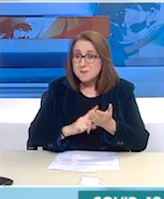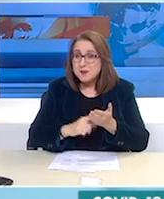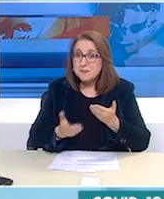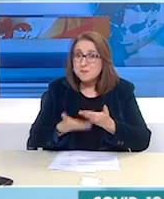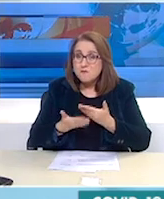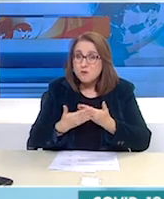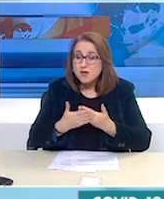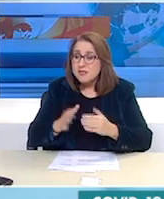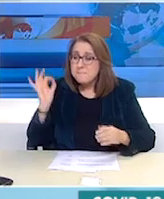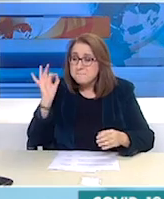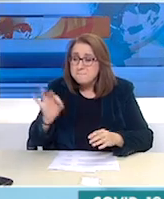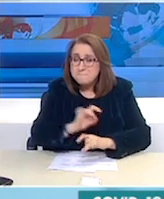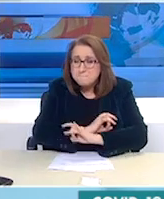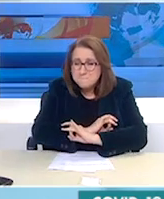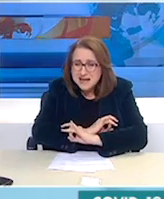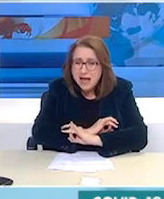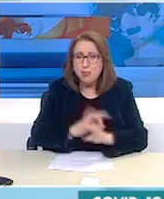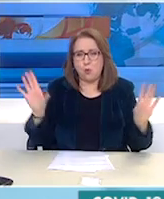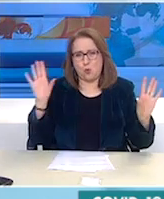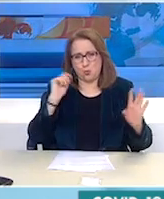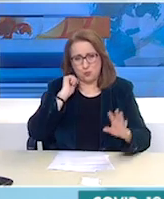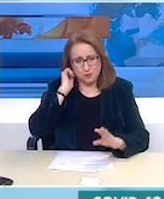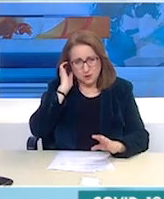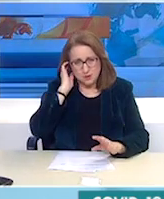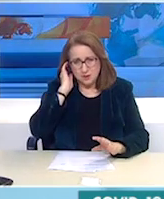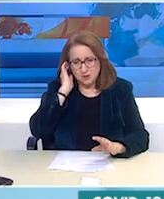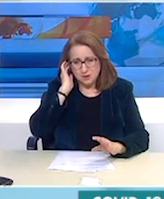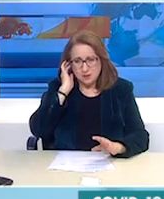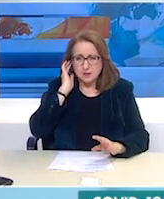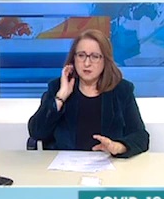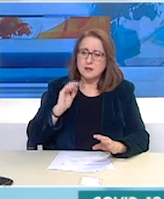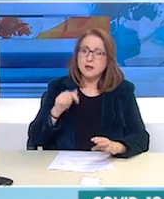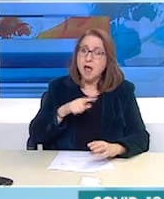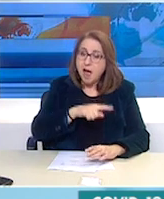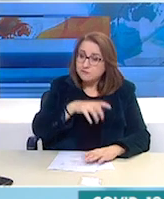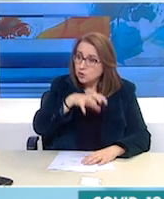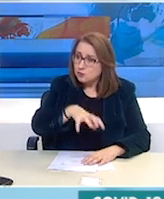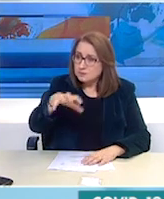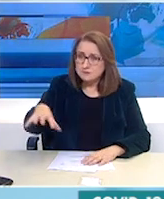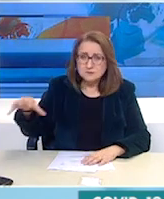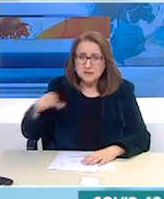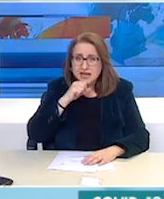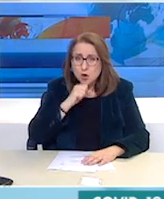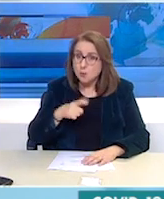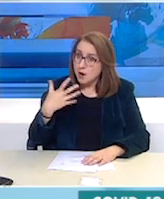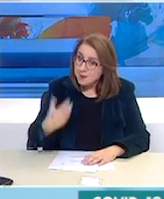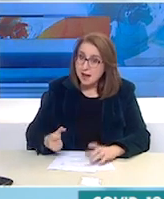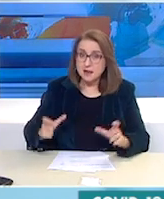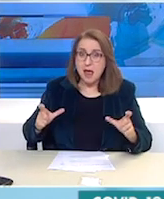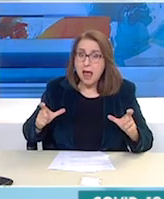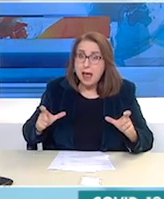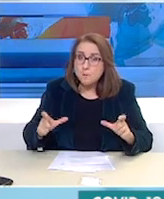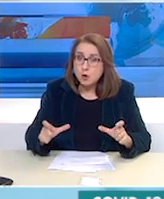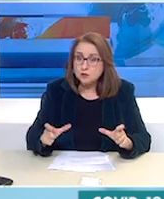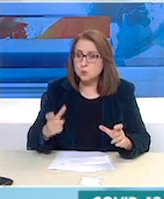εκτεθούν καθόλου στον ιό. Στις συγκεκριμένες δομές, παρά την αυστηρή τήρηση των μέτρων αποκλεισμού επί